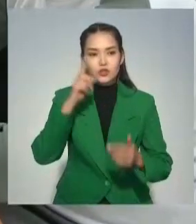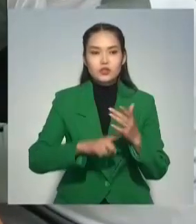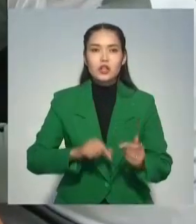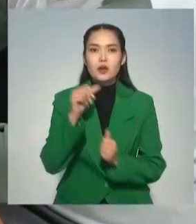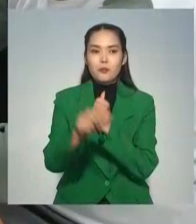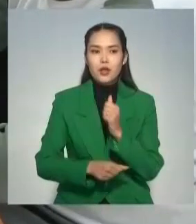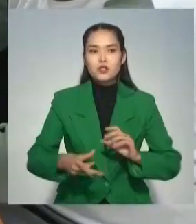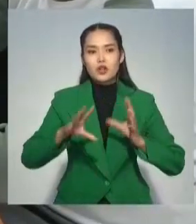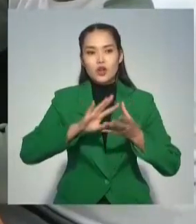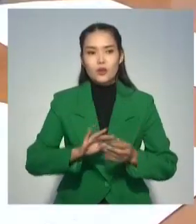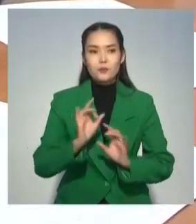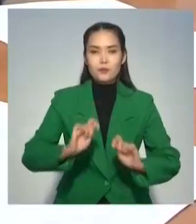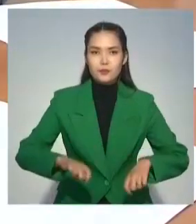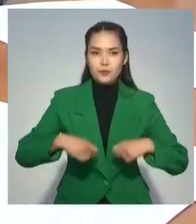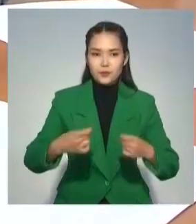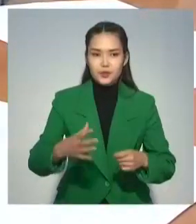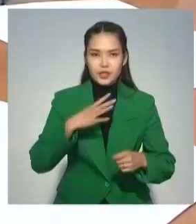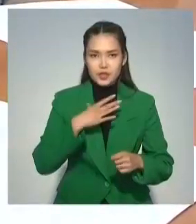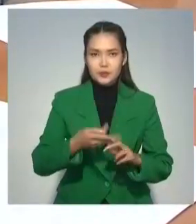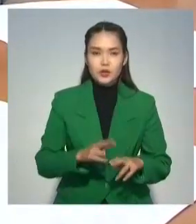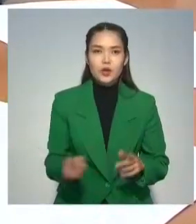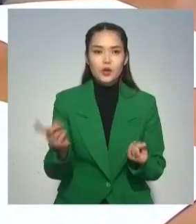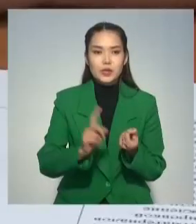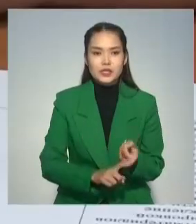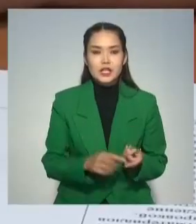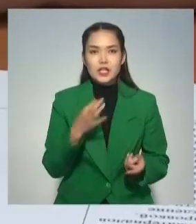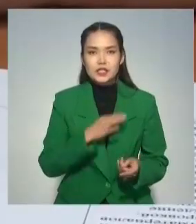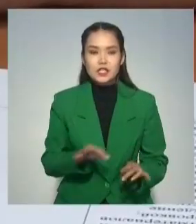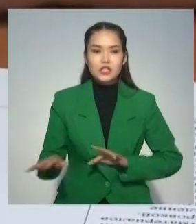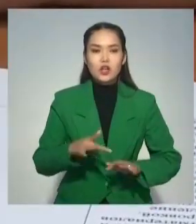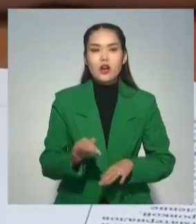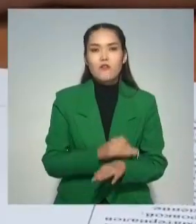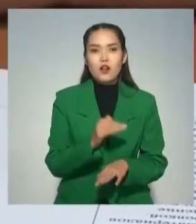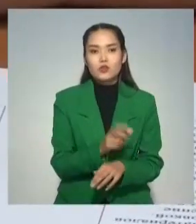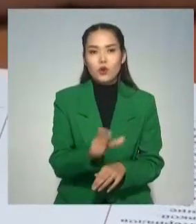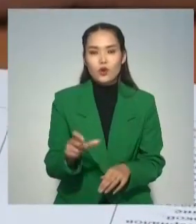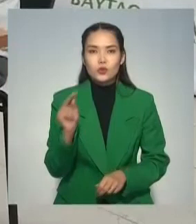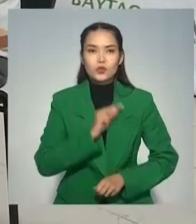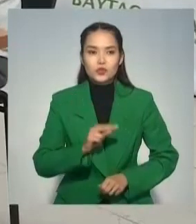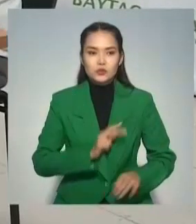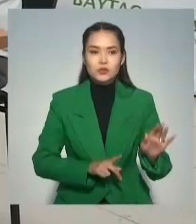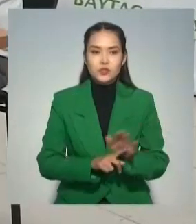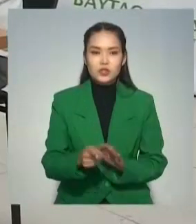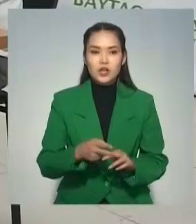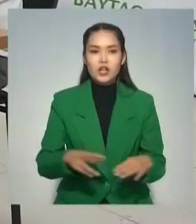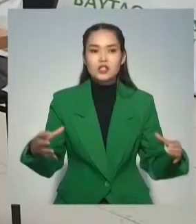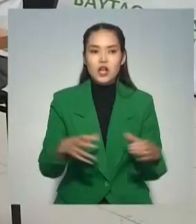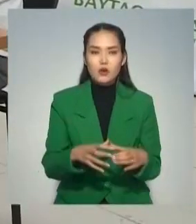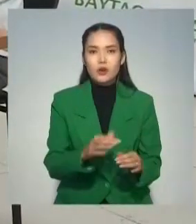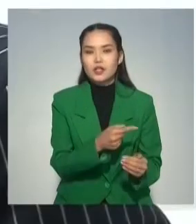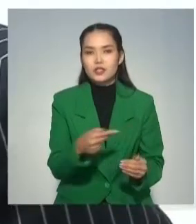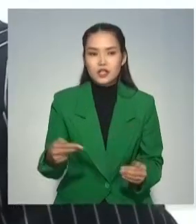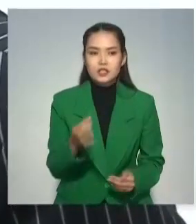толық жеткізілген. Әр облыста халық санына байланысты 200-ге жуық волонтер жұмысқа тартылды. Саяси құрылым партиялық тізім бойынша